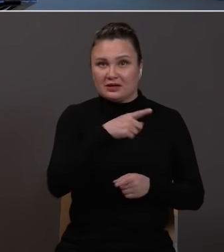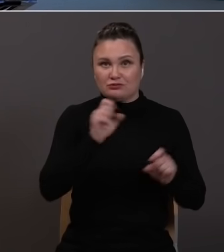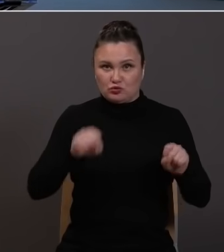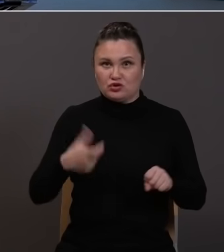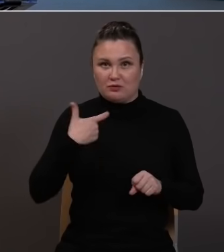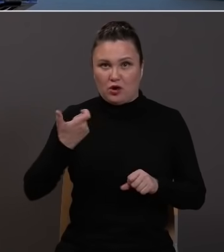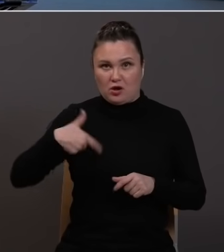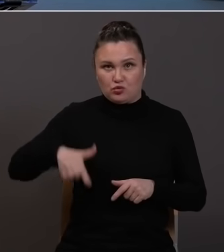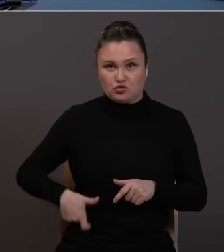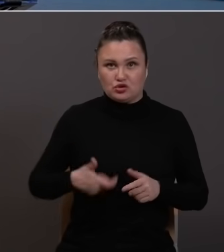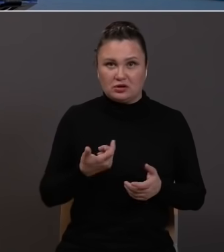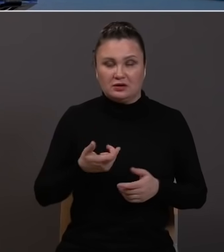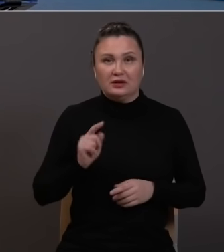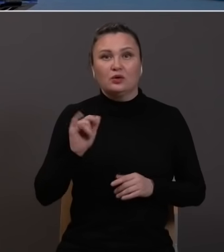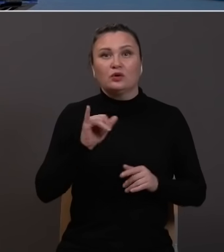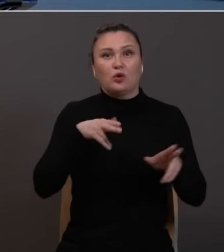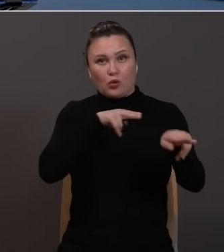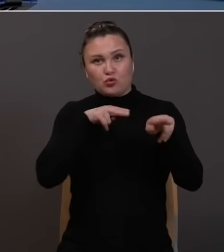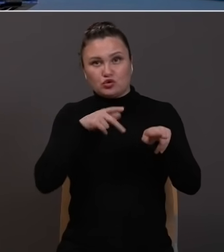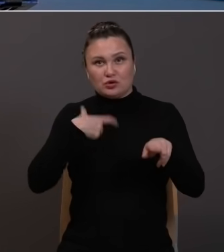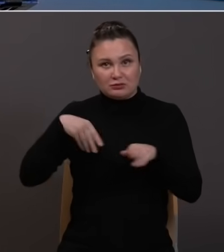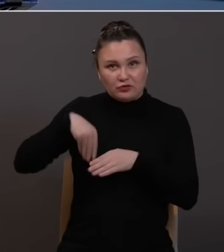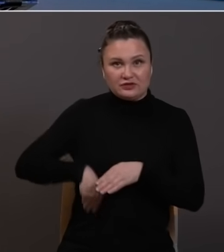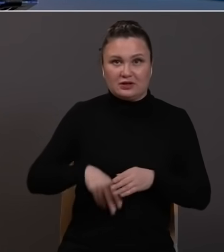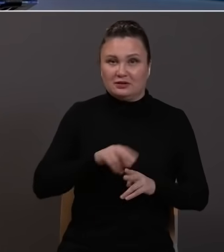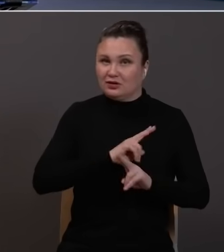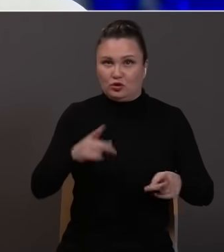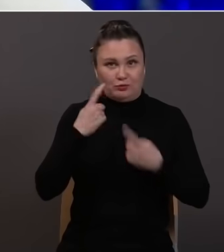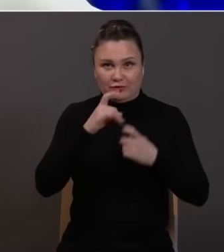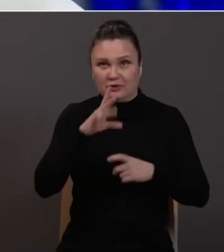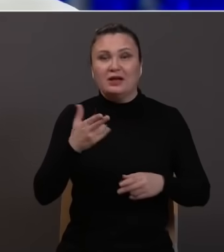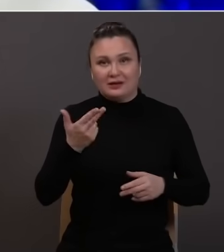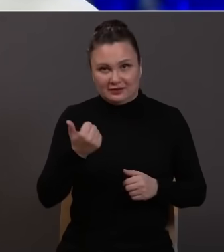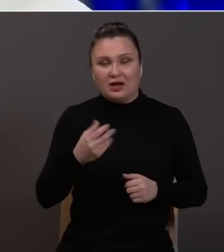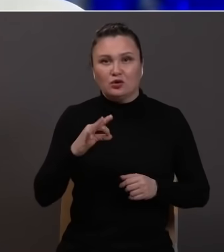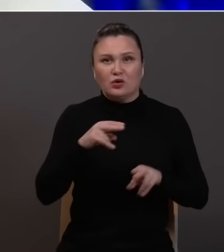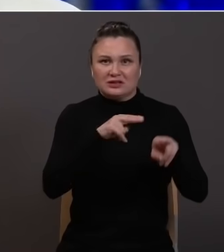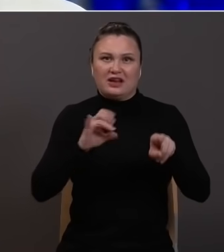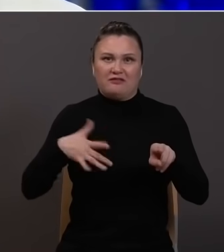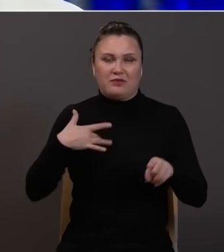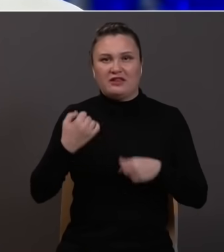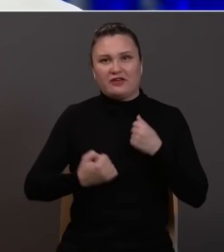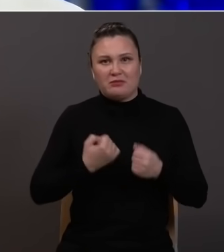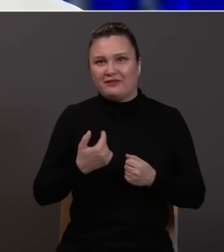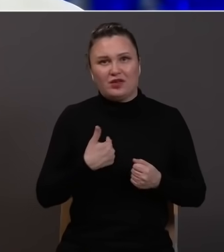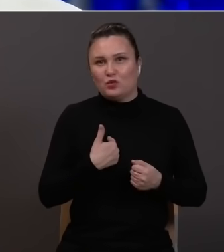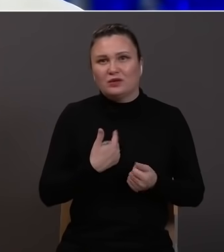можно ходить. Белые медведя повсюду. Взял ружье и пошел. Но, никто слова не скажет. Да, но стрелять все-таки в белого медведя у